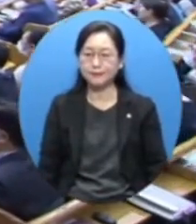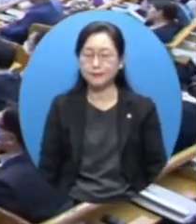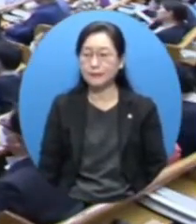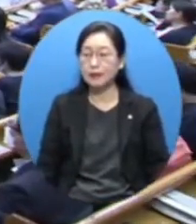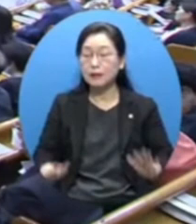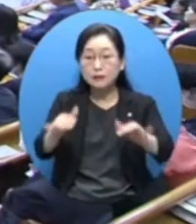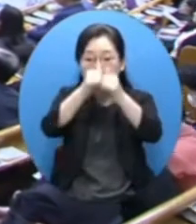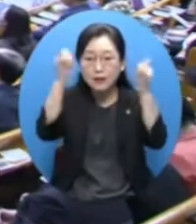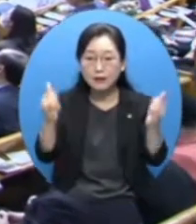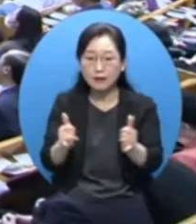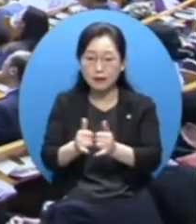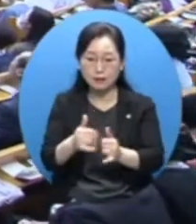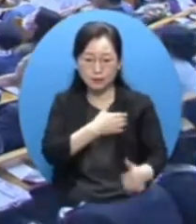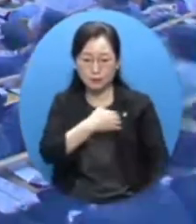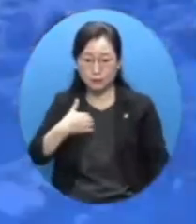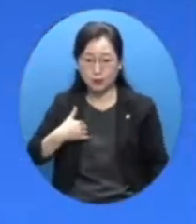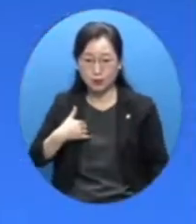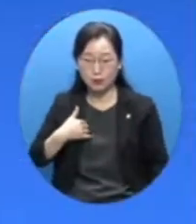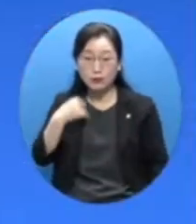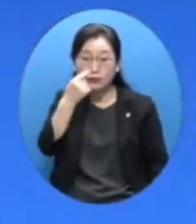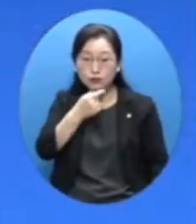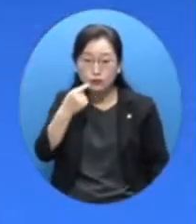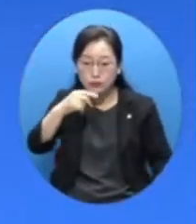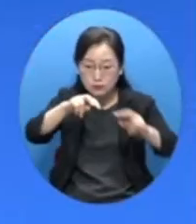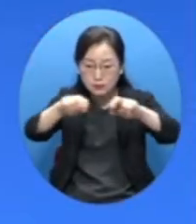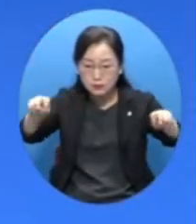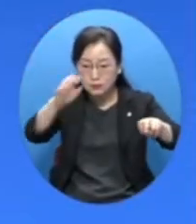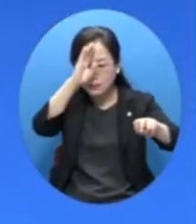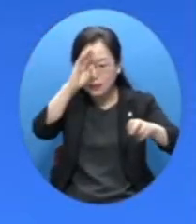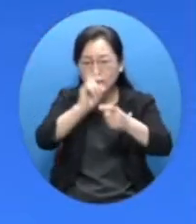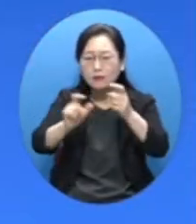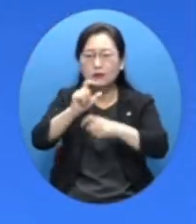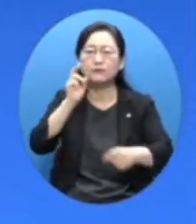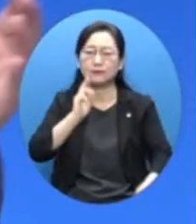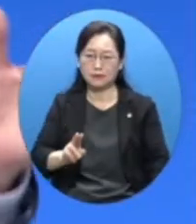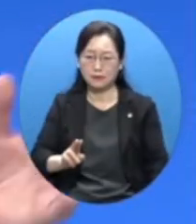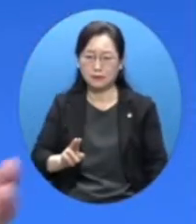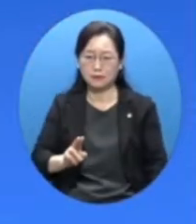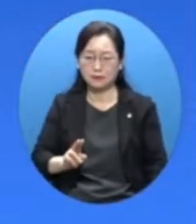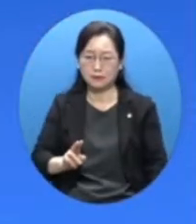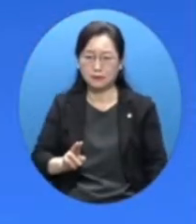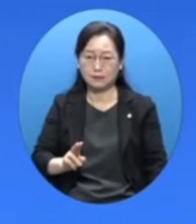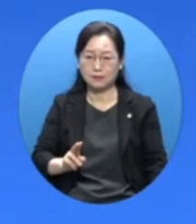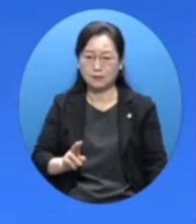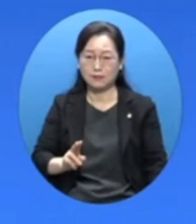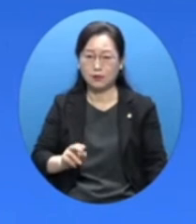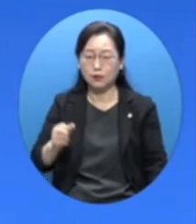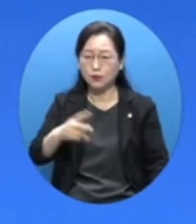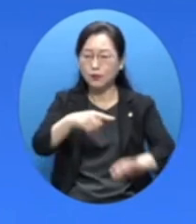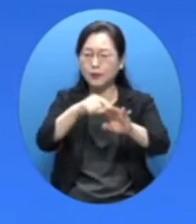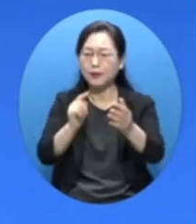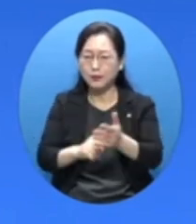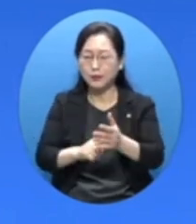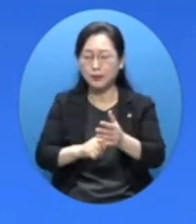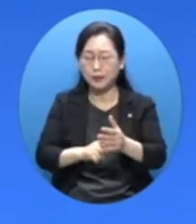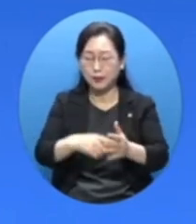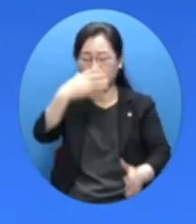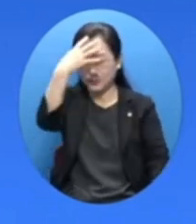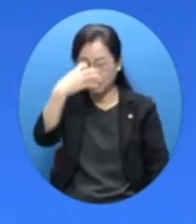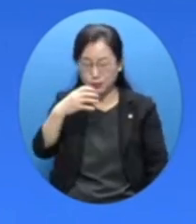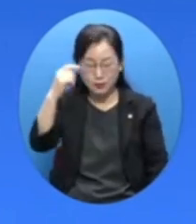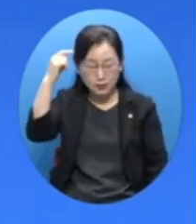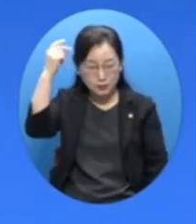사회가 풍요로워졌다고 하지만 실제로 병이 더 깊어지고 있고 특별히 마음이며 우울증